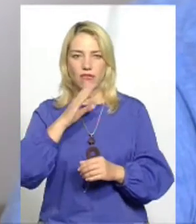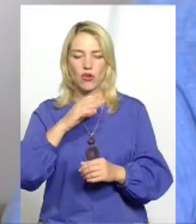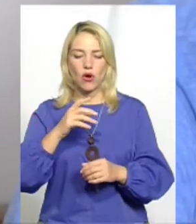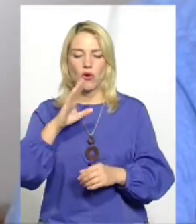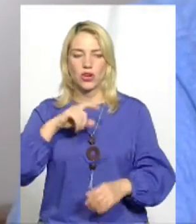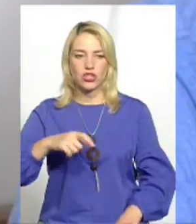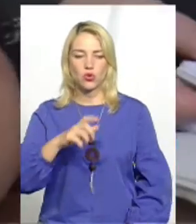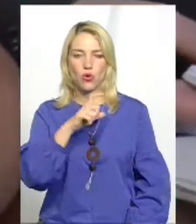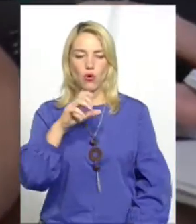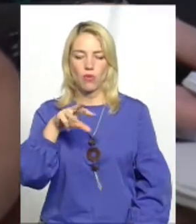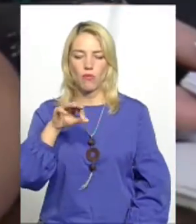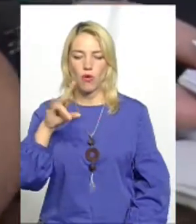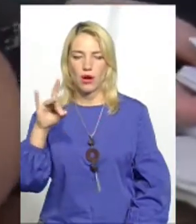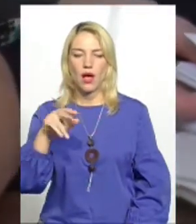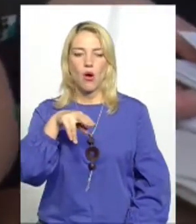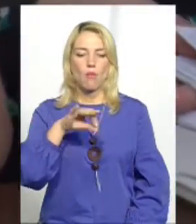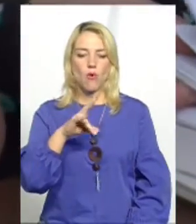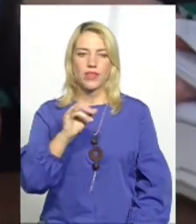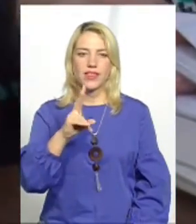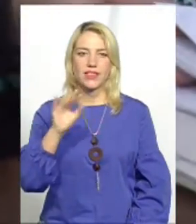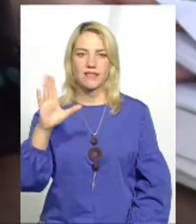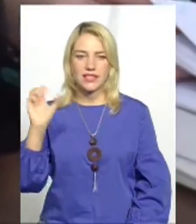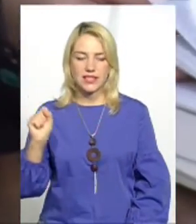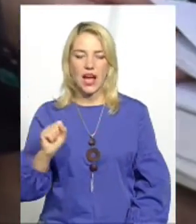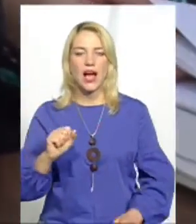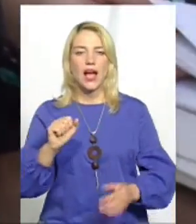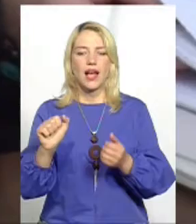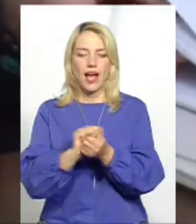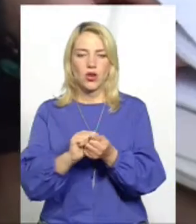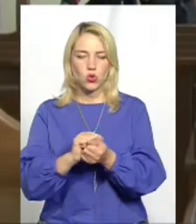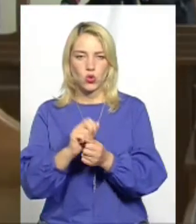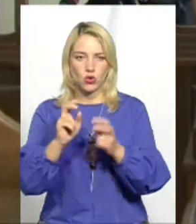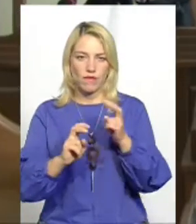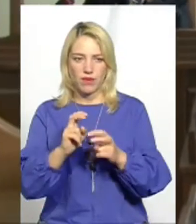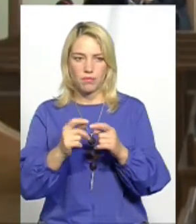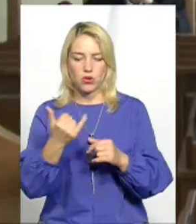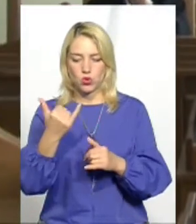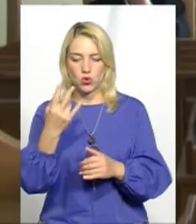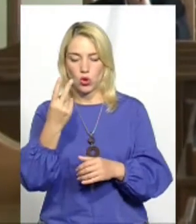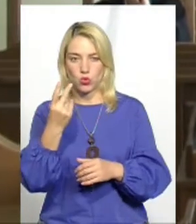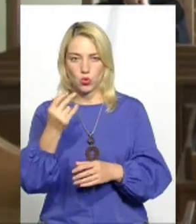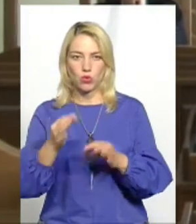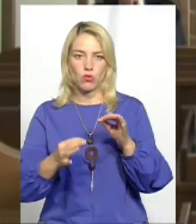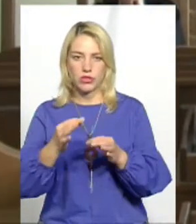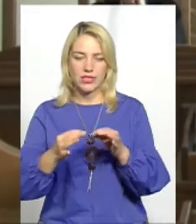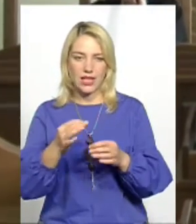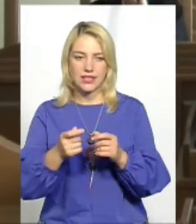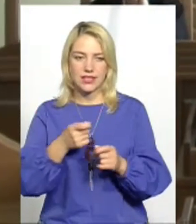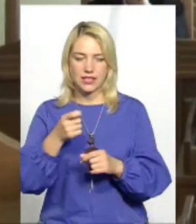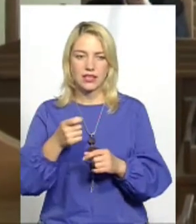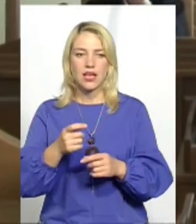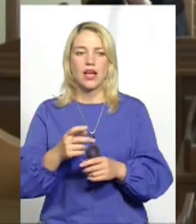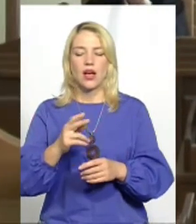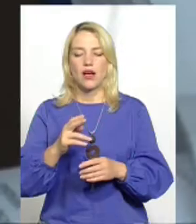Хомора Понінківською картонно-паперовою фабрикою. Сьогодні на другому судовому засіданні позовну вимогу змінили на